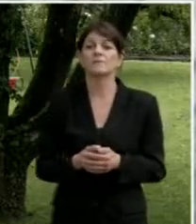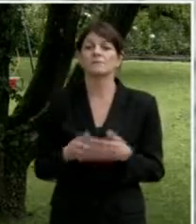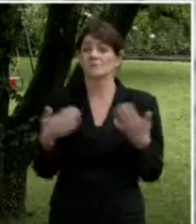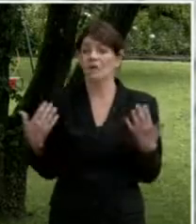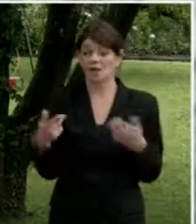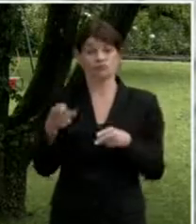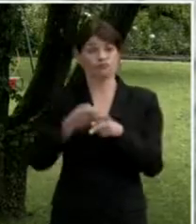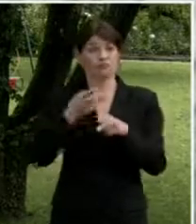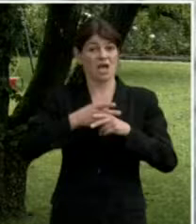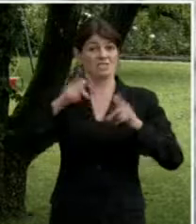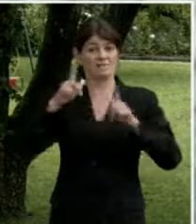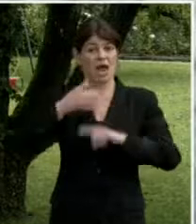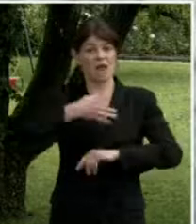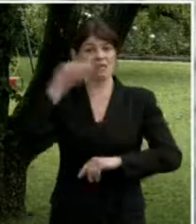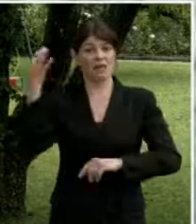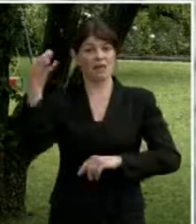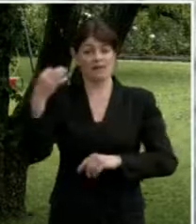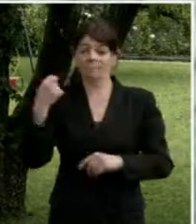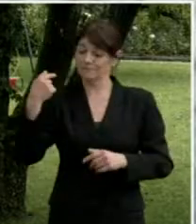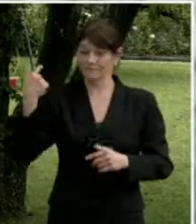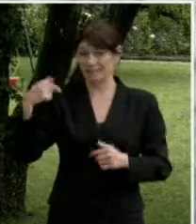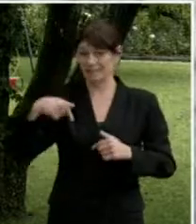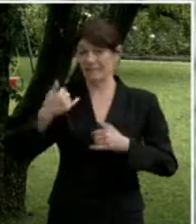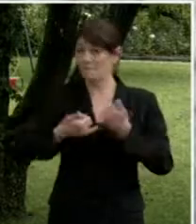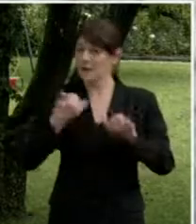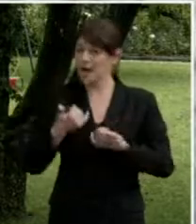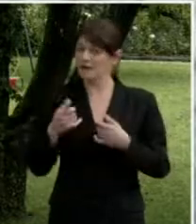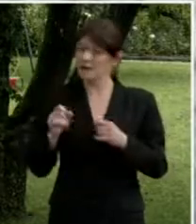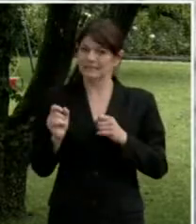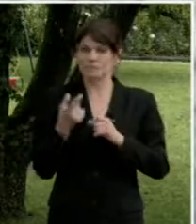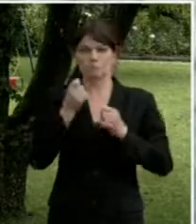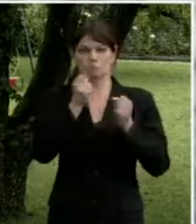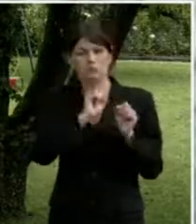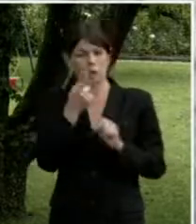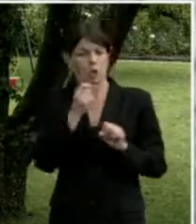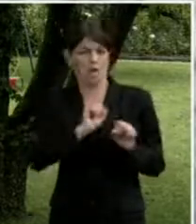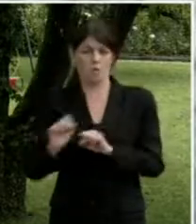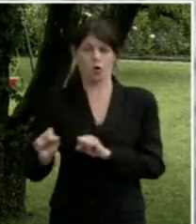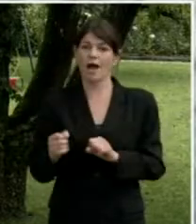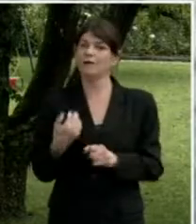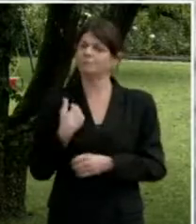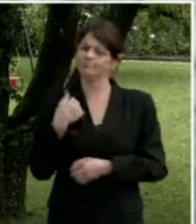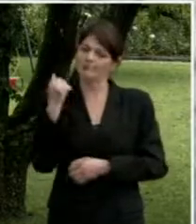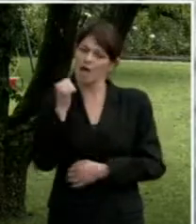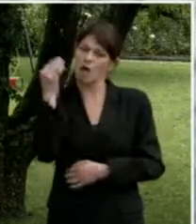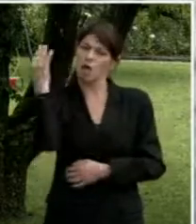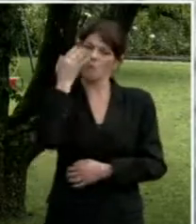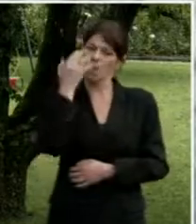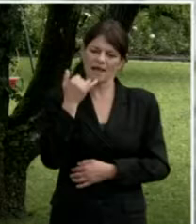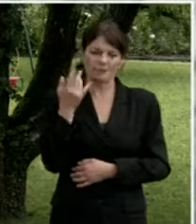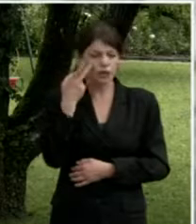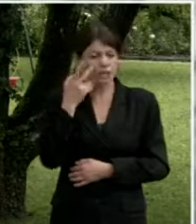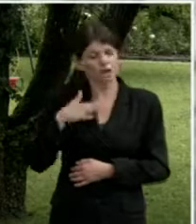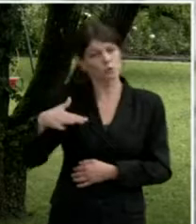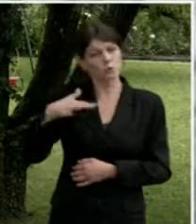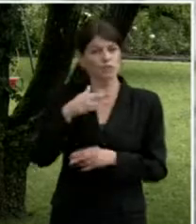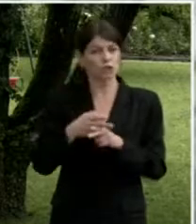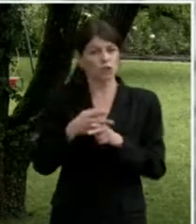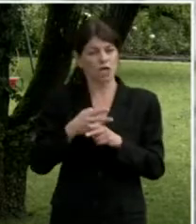Der Staatsfeiertag bietet in diesem Jahr in besonderer Weise Gelegenheit, über unser Staatswesen